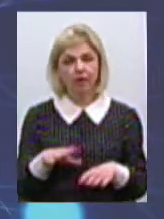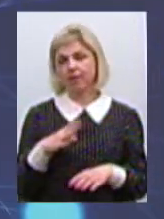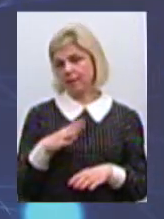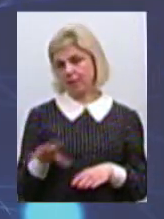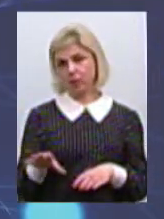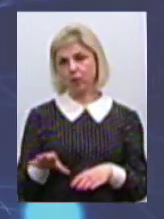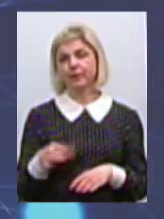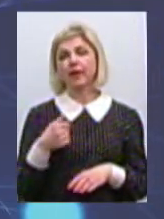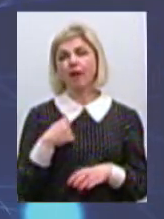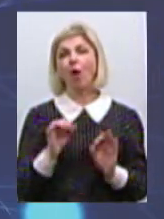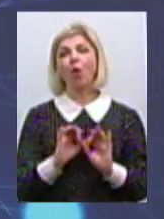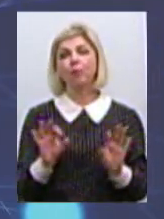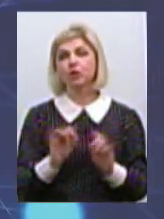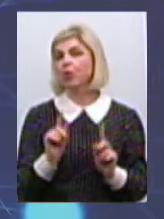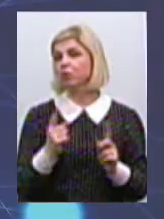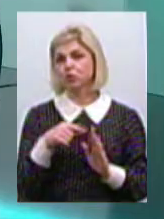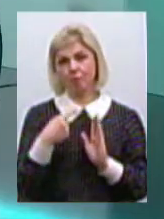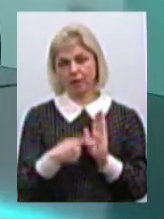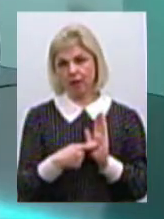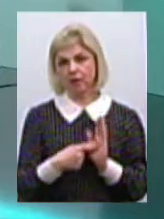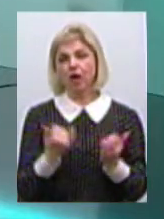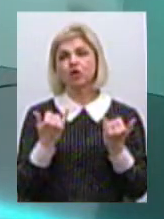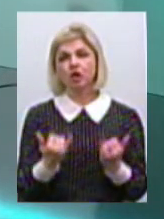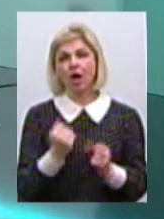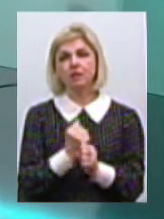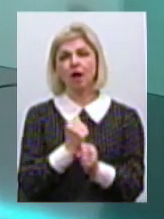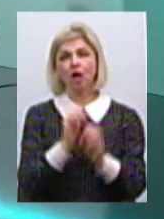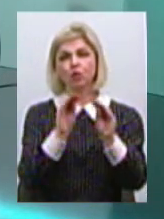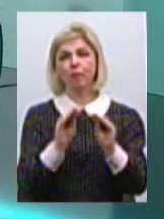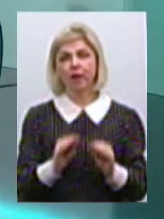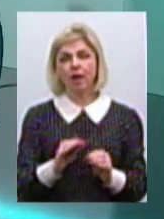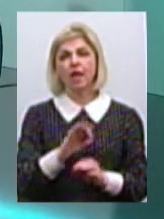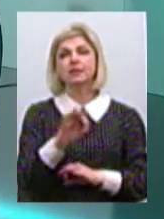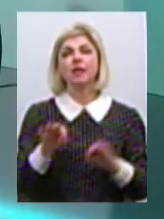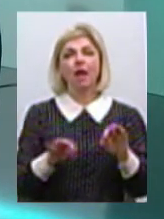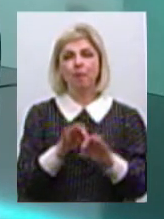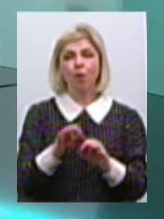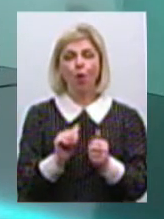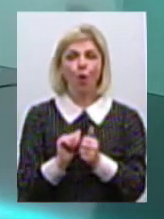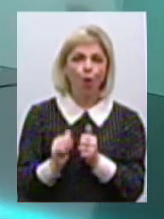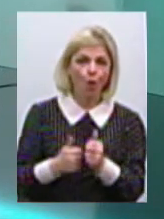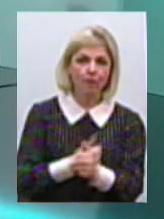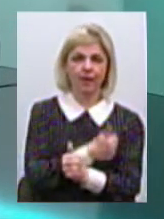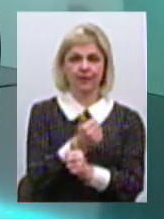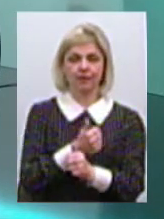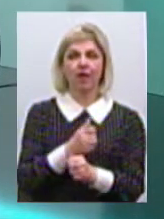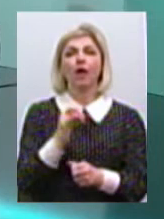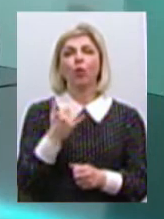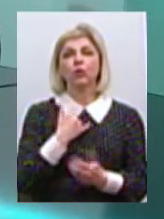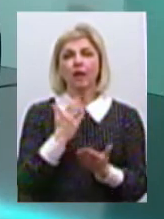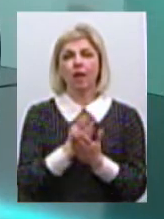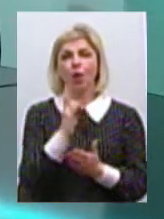Я пояснюю, в чому є питання. Зараз ми розробляємо схему об'їздів. У нас є